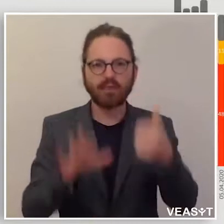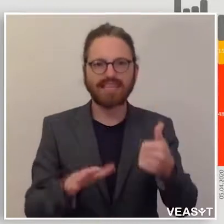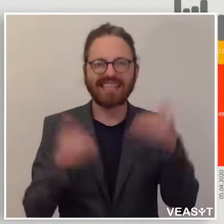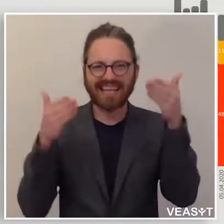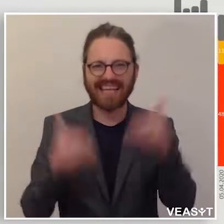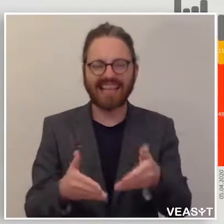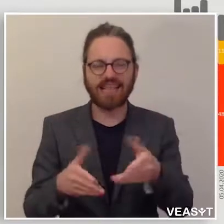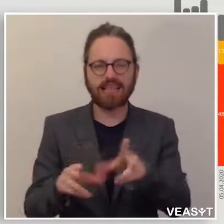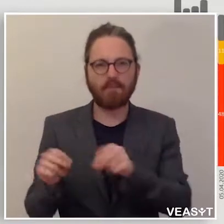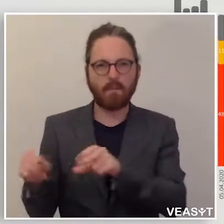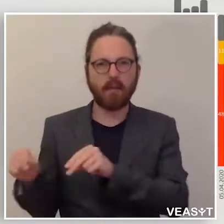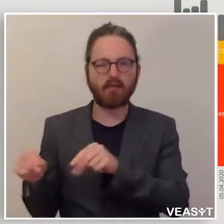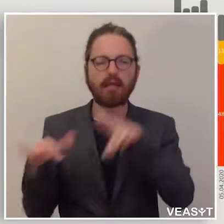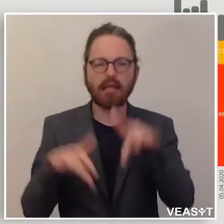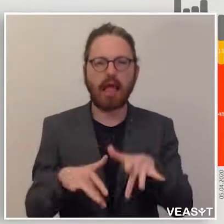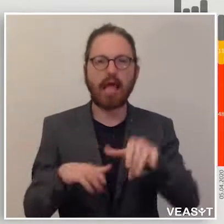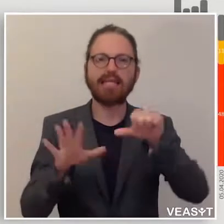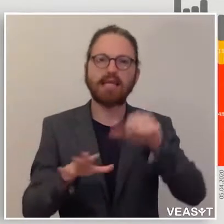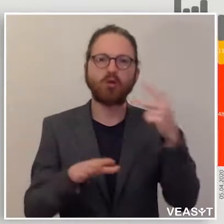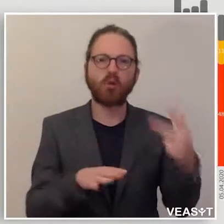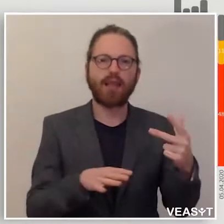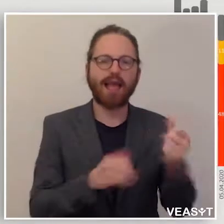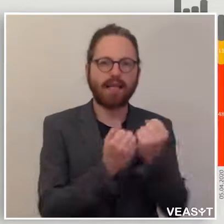of sex drive flash